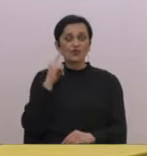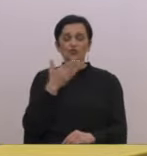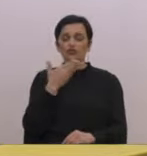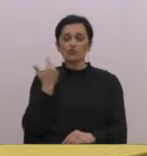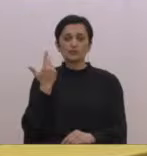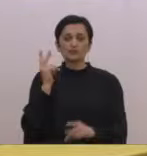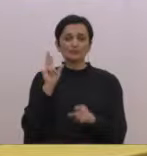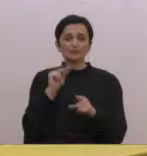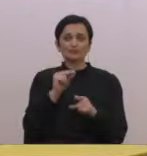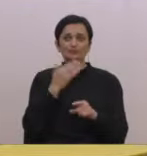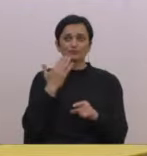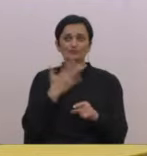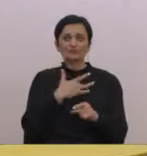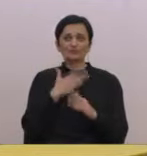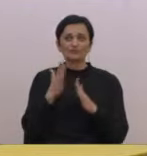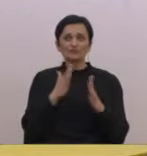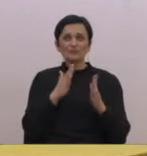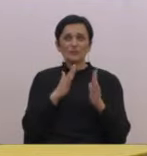Დაახლოებით ეს არის